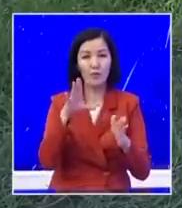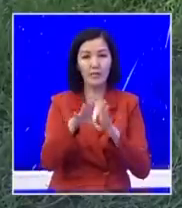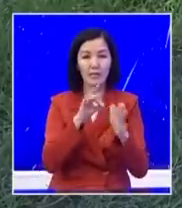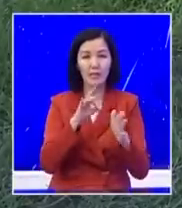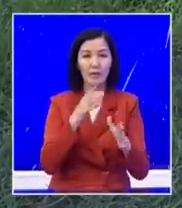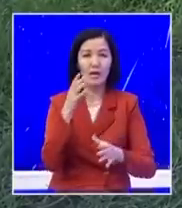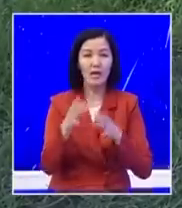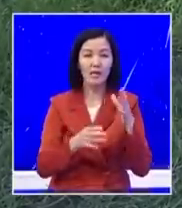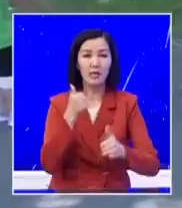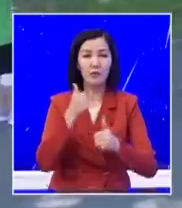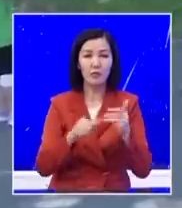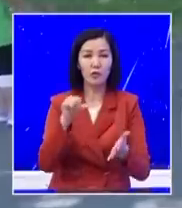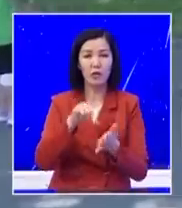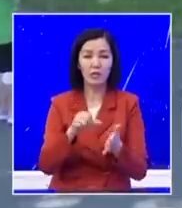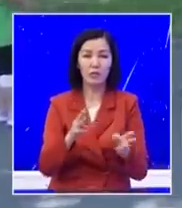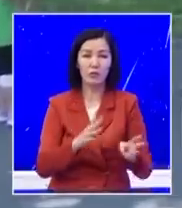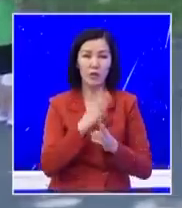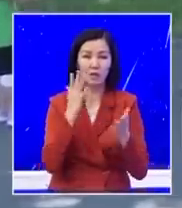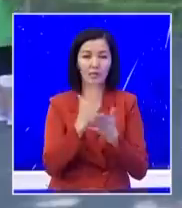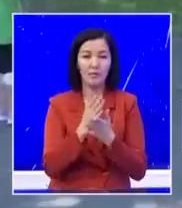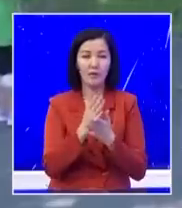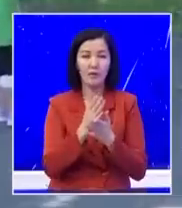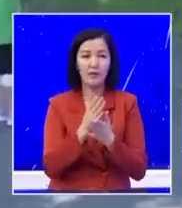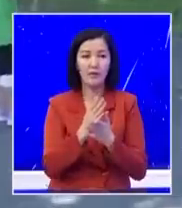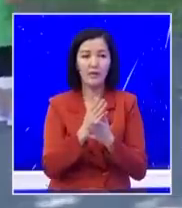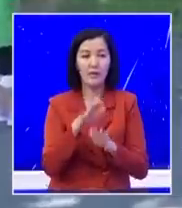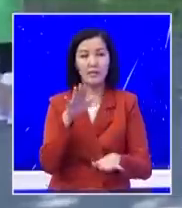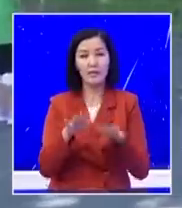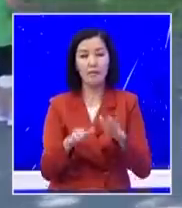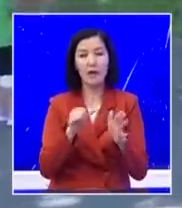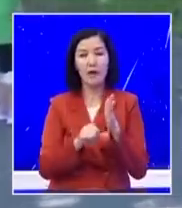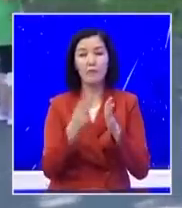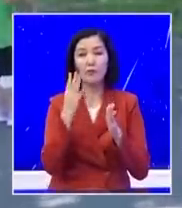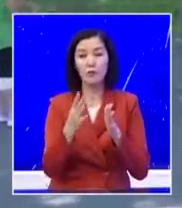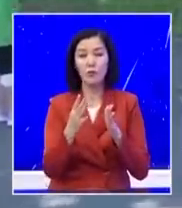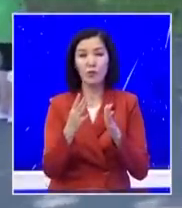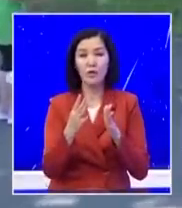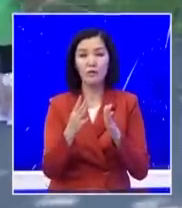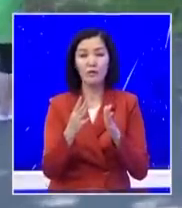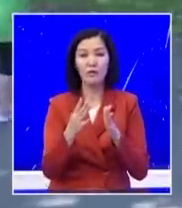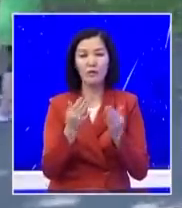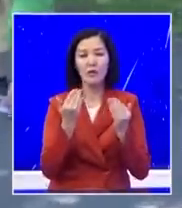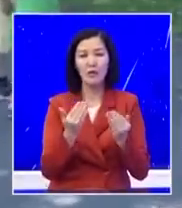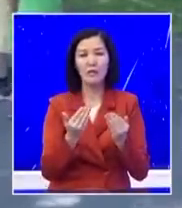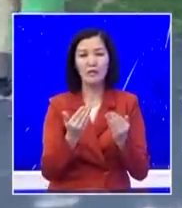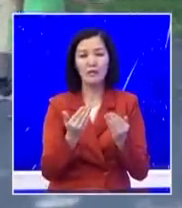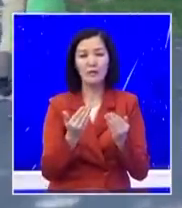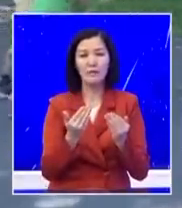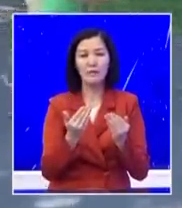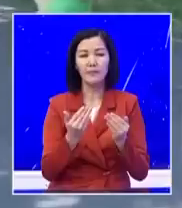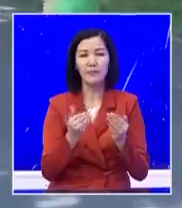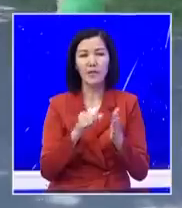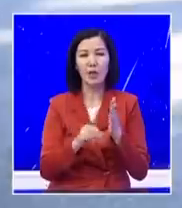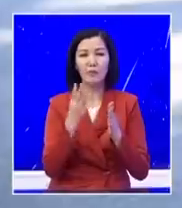халықаралық турнирлерге қатысу. Биылғы жылы енді салмағы 64 болатын, қазір 64 жоқ, енді 63 деп оқсасам